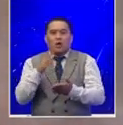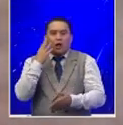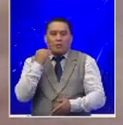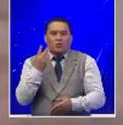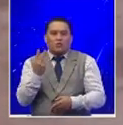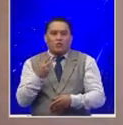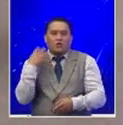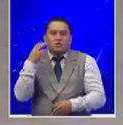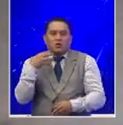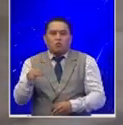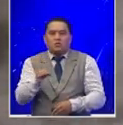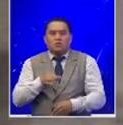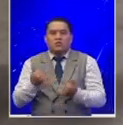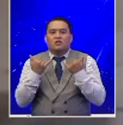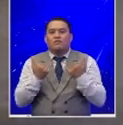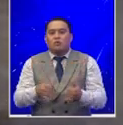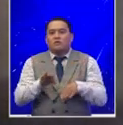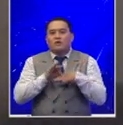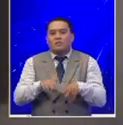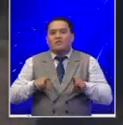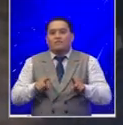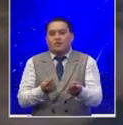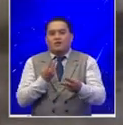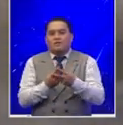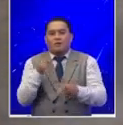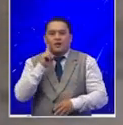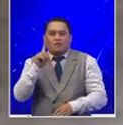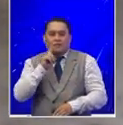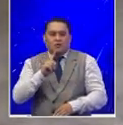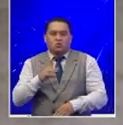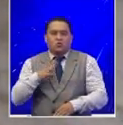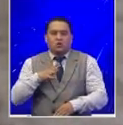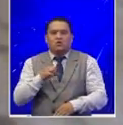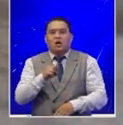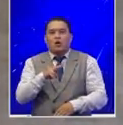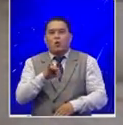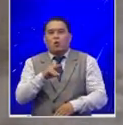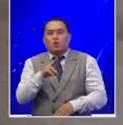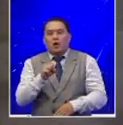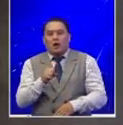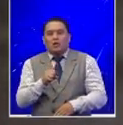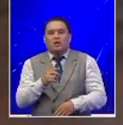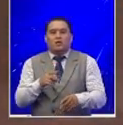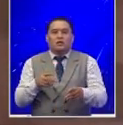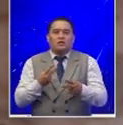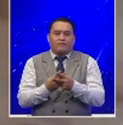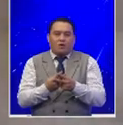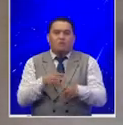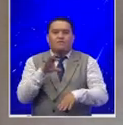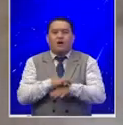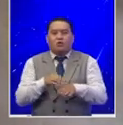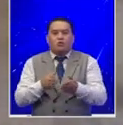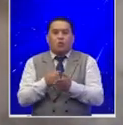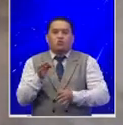и двое жителей Кызылординской области. В настоящее время они водворены в изолятор временного содержания Жанакурганского РОП. По данному факту